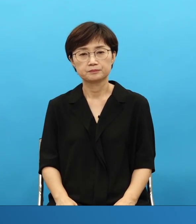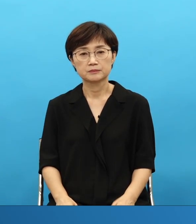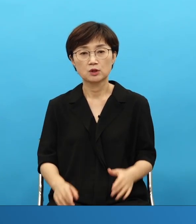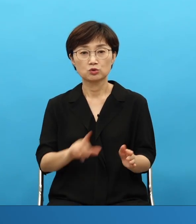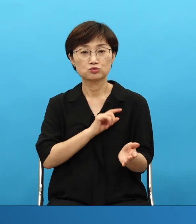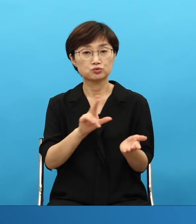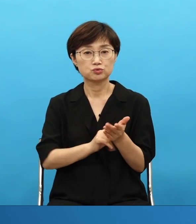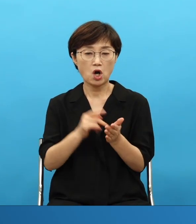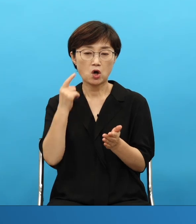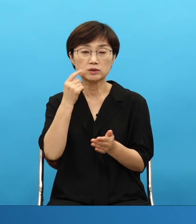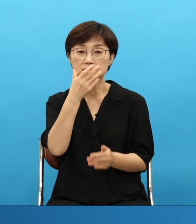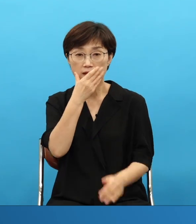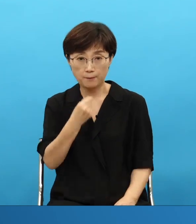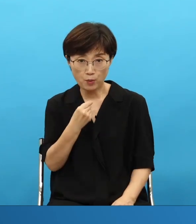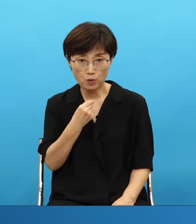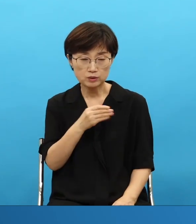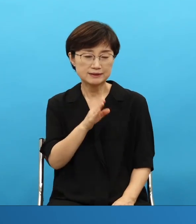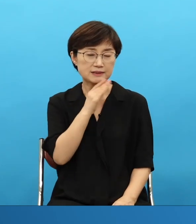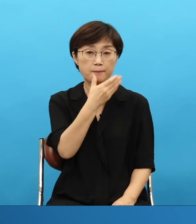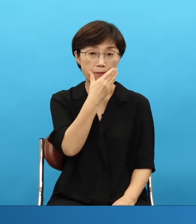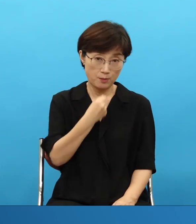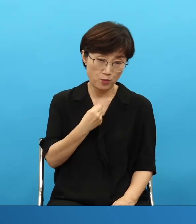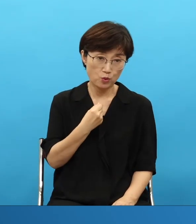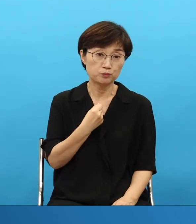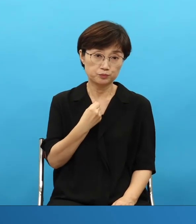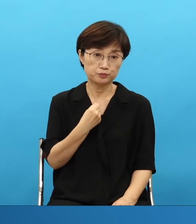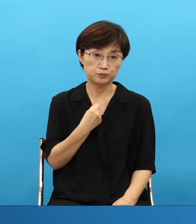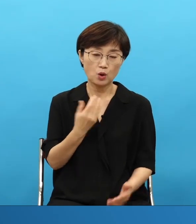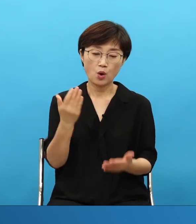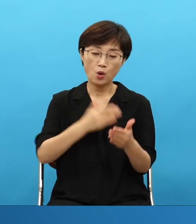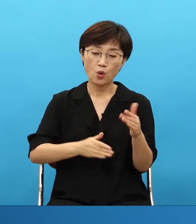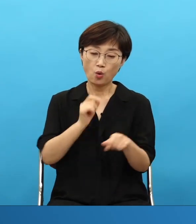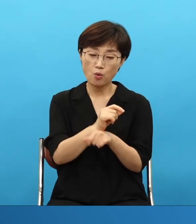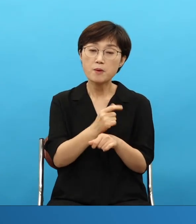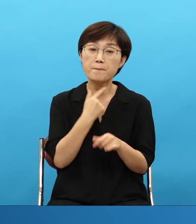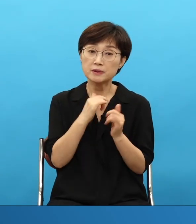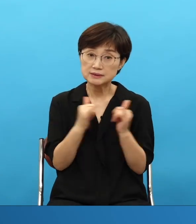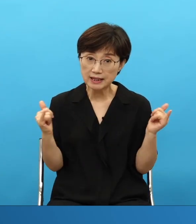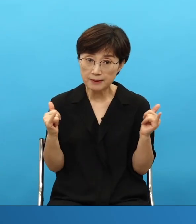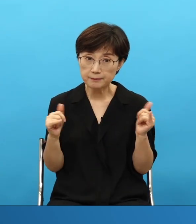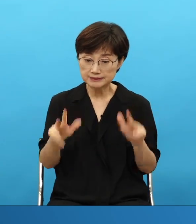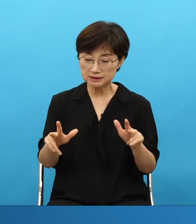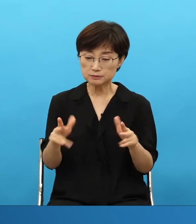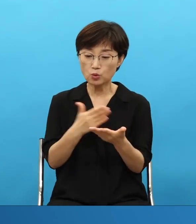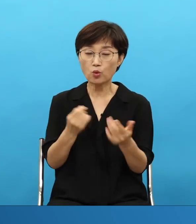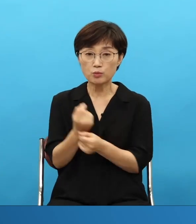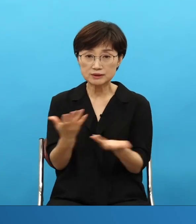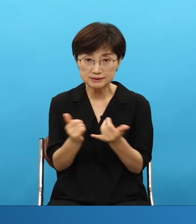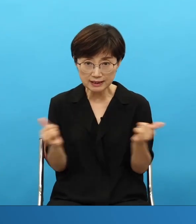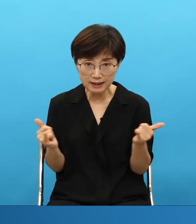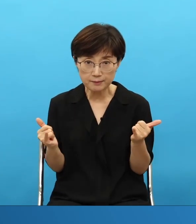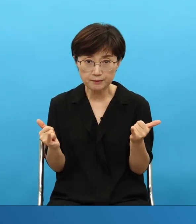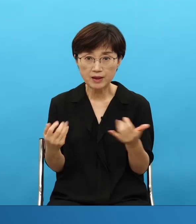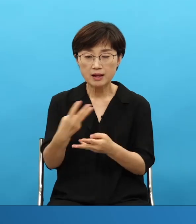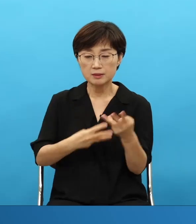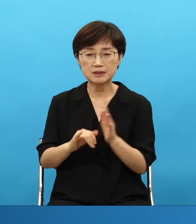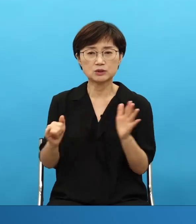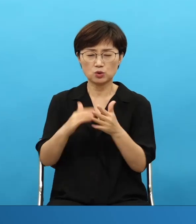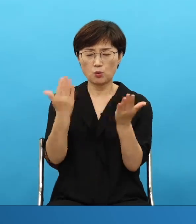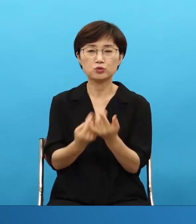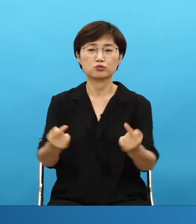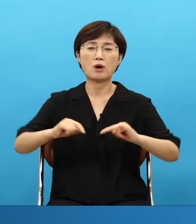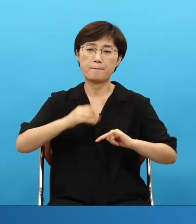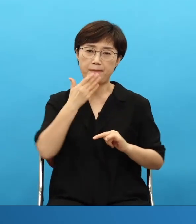행복과 참된 행복의 현장이란 주제로 전 현직 공무원, 랩런트, 공무원 가족, 사역자와 사명자를 대상으로